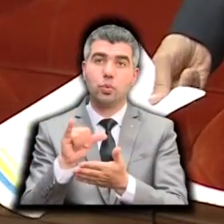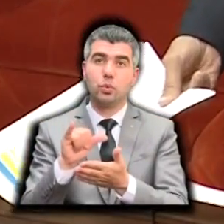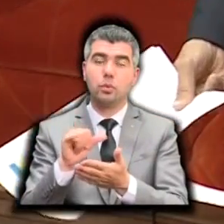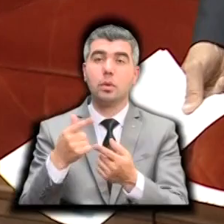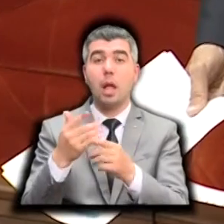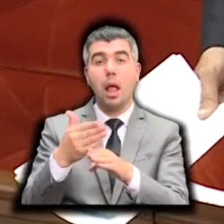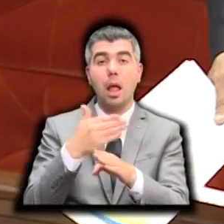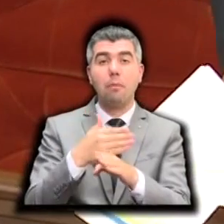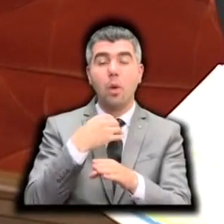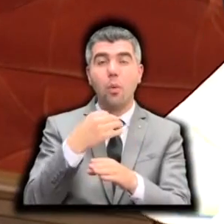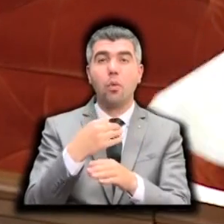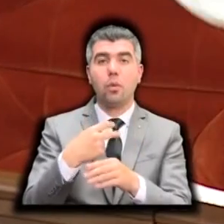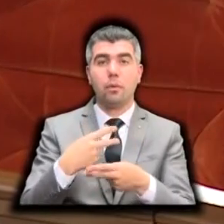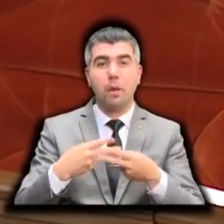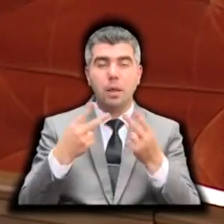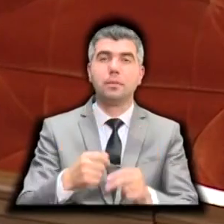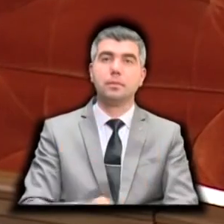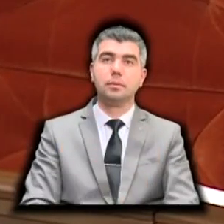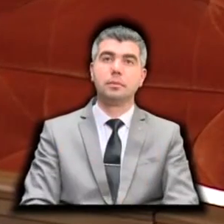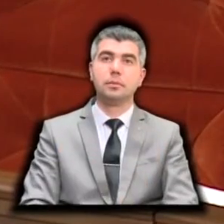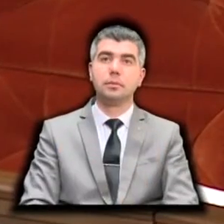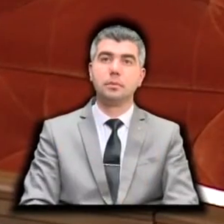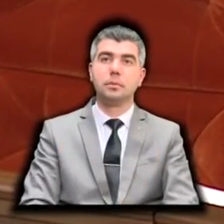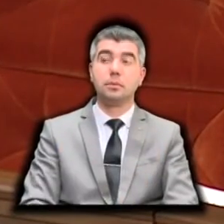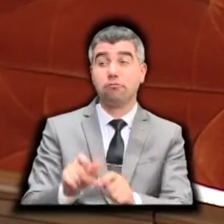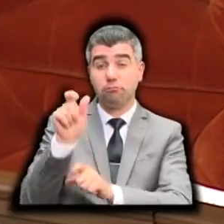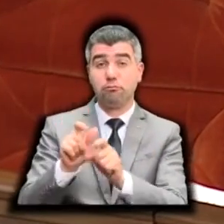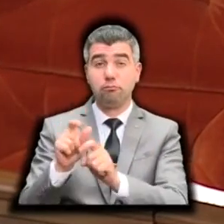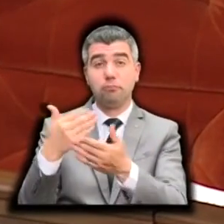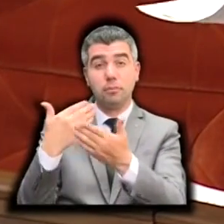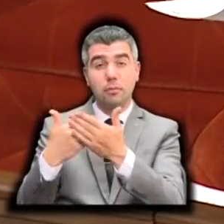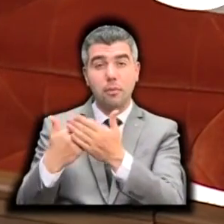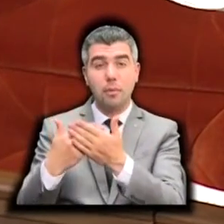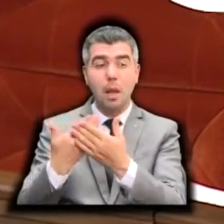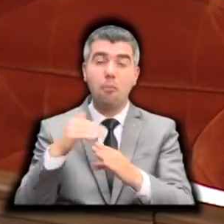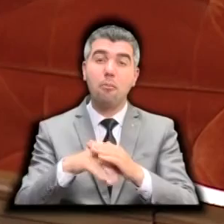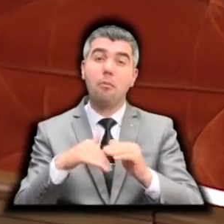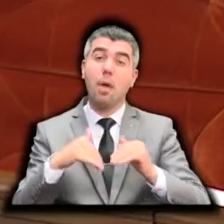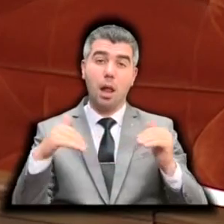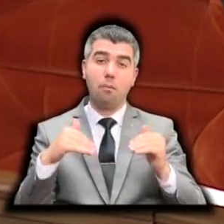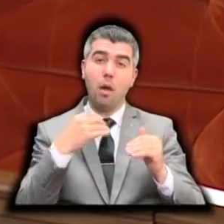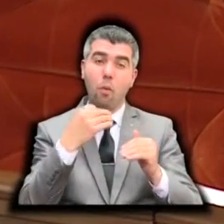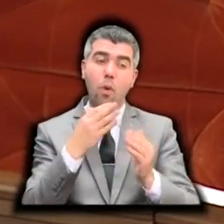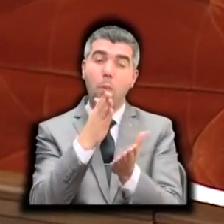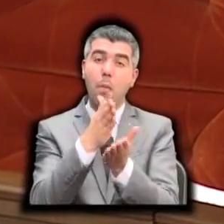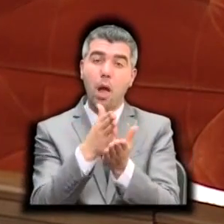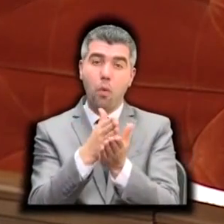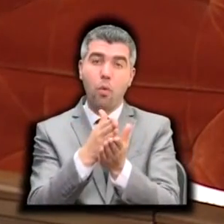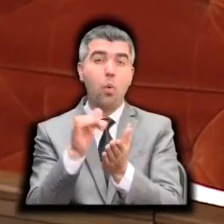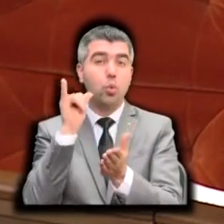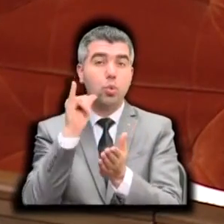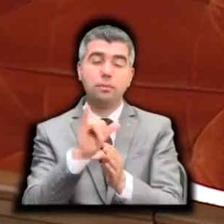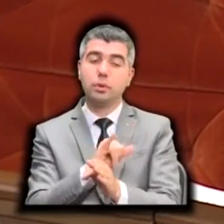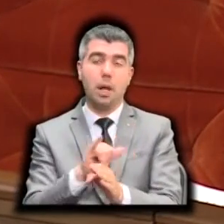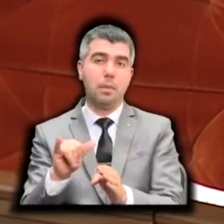لكم؟ كيف خاصنا نكونوا واقعيين؟ رحنا في مؤسسة برلمانية، خاصنا ما نقولوش للمواطن